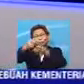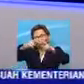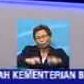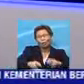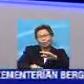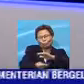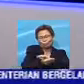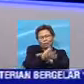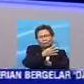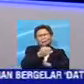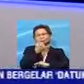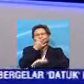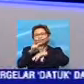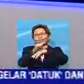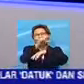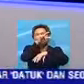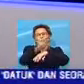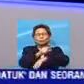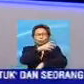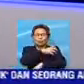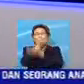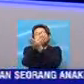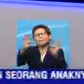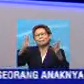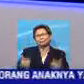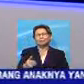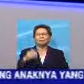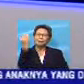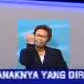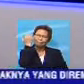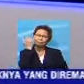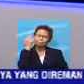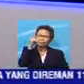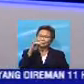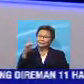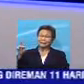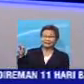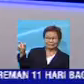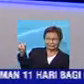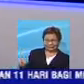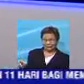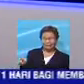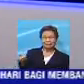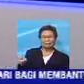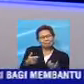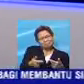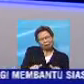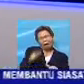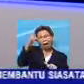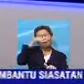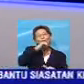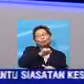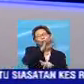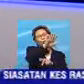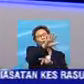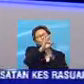kes rasuah dan salahguna kuasa dibebaskan hari ini majistret Nik isfahani taznim Wan Abdul Rahim membenarkan lelaki berusia